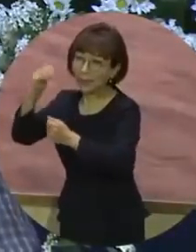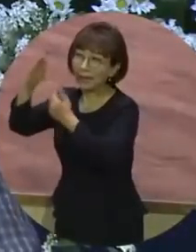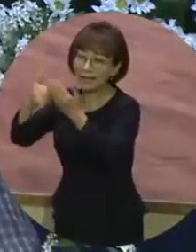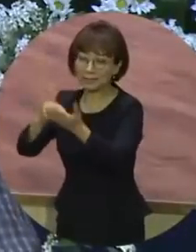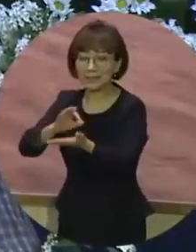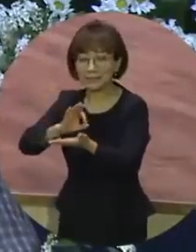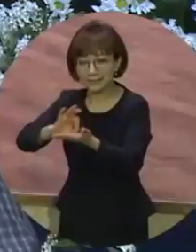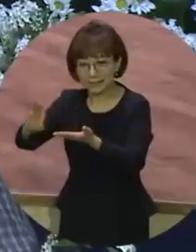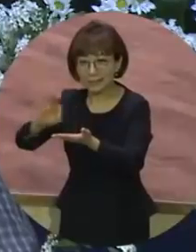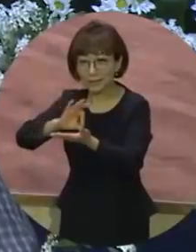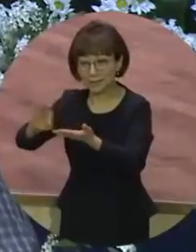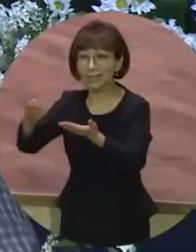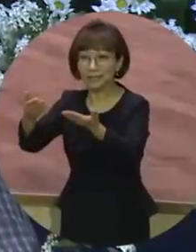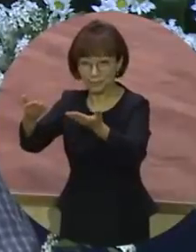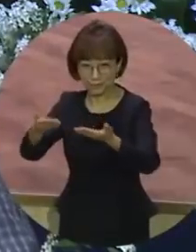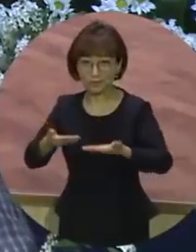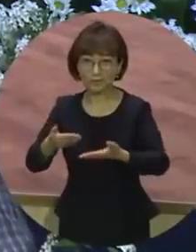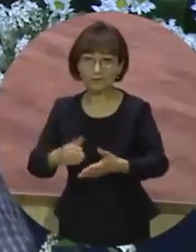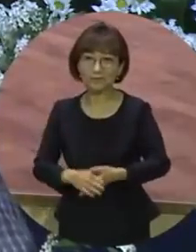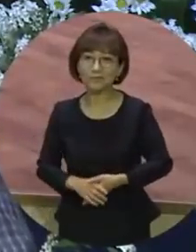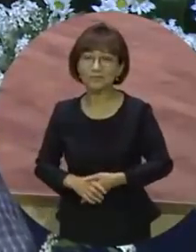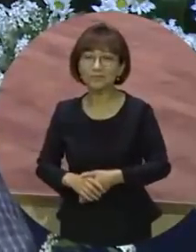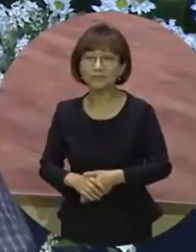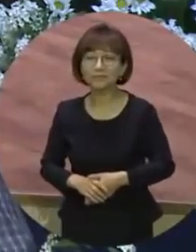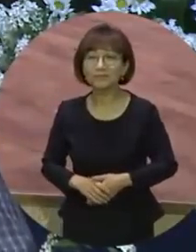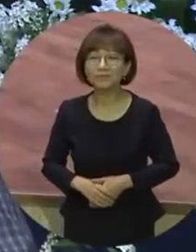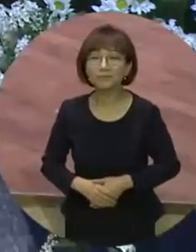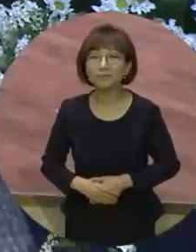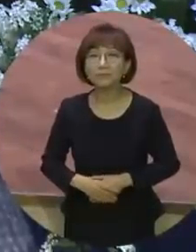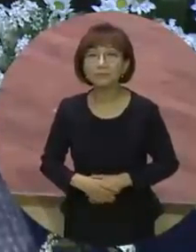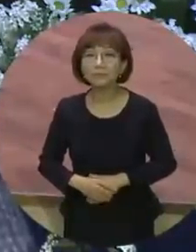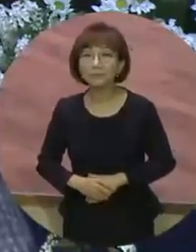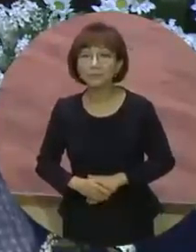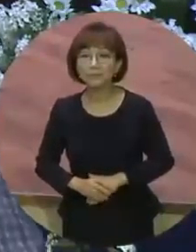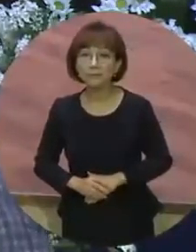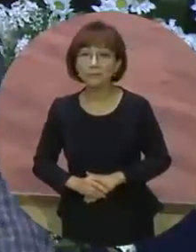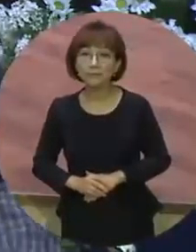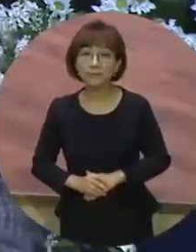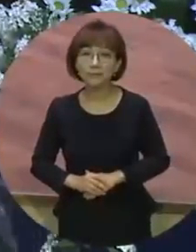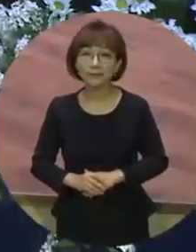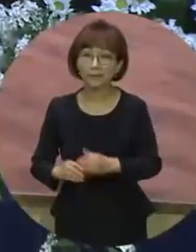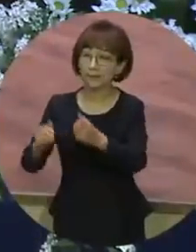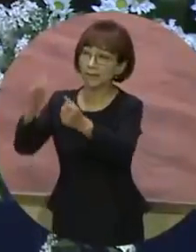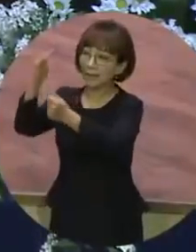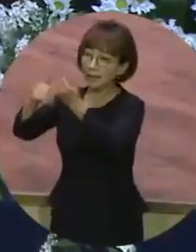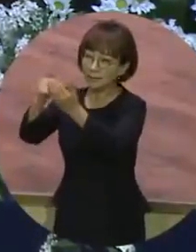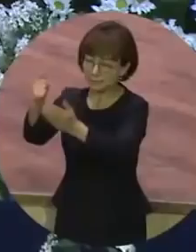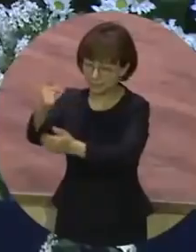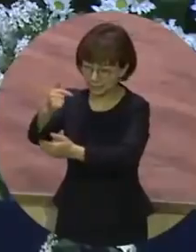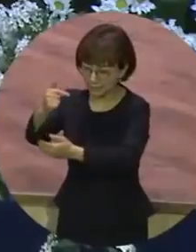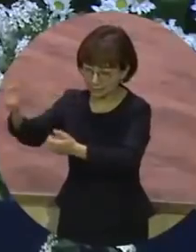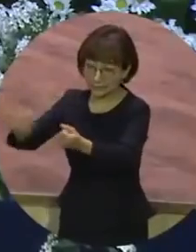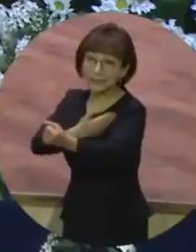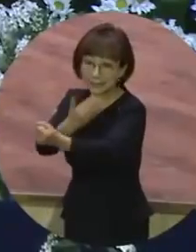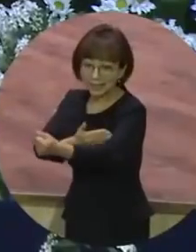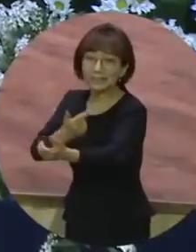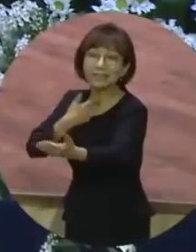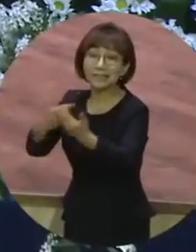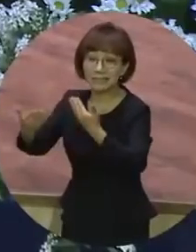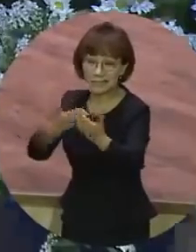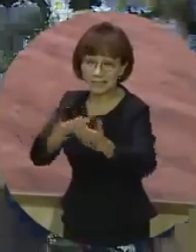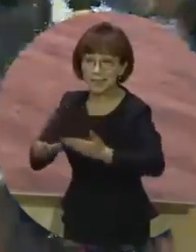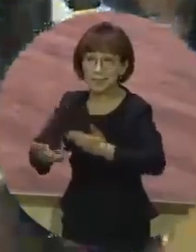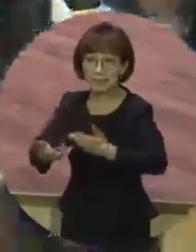귀찮을 정도로 하나님을 쓰게 하신다니까. 자, 하나님의 스케일을 체험하는 절대 믿음의 사람들 다 되시기를